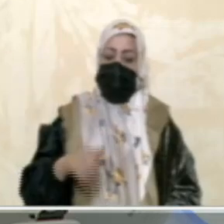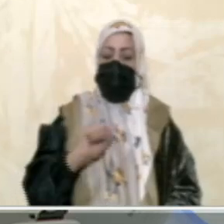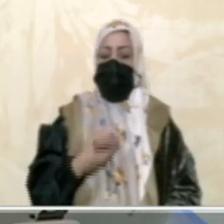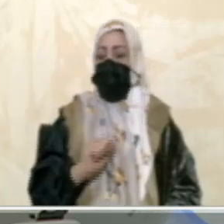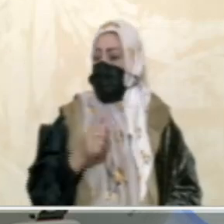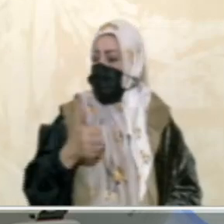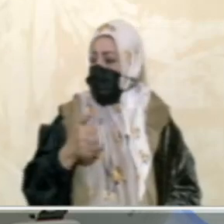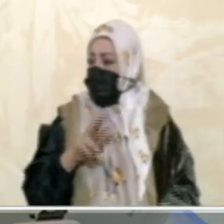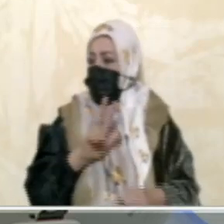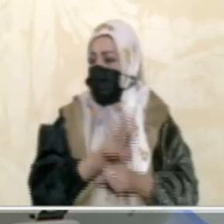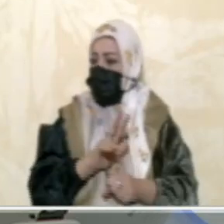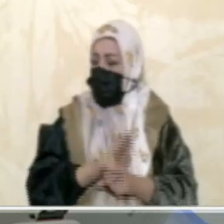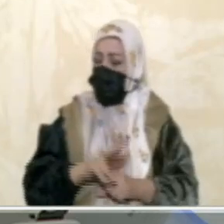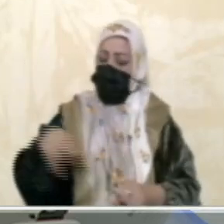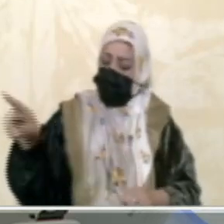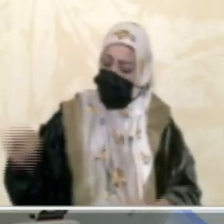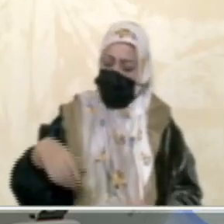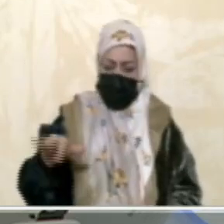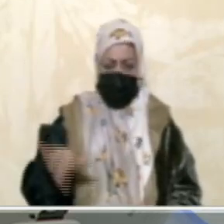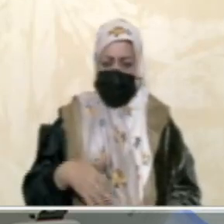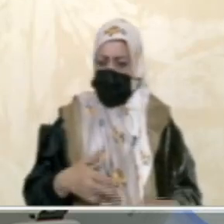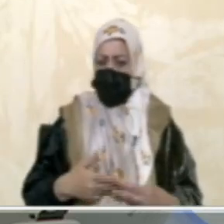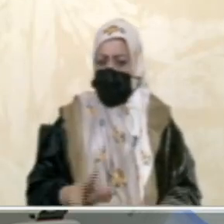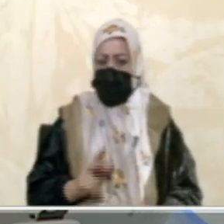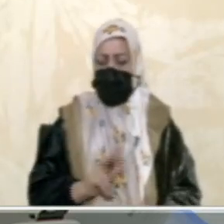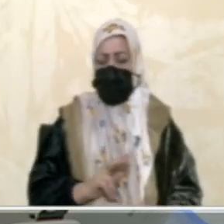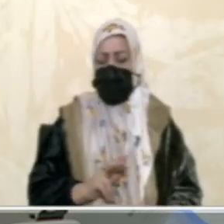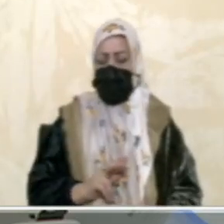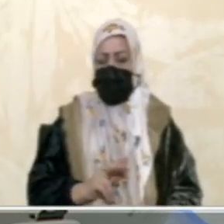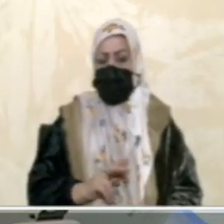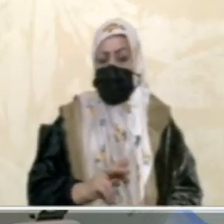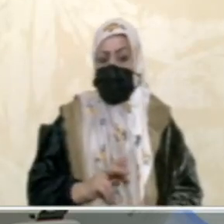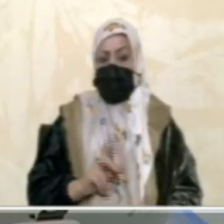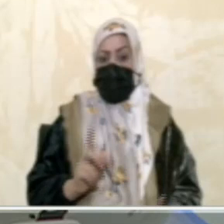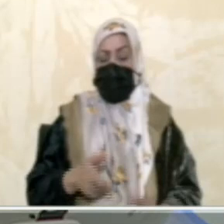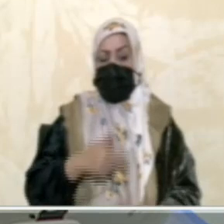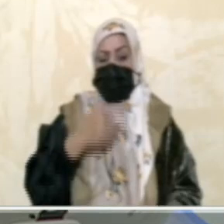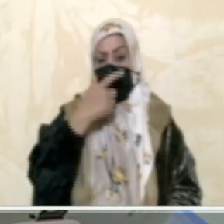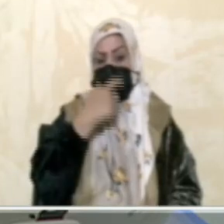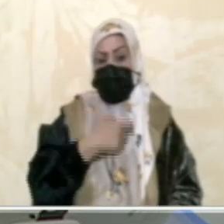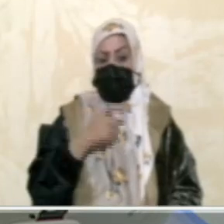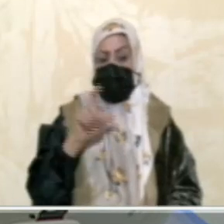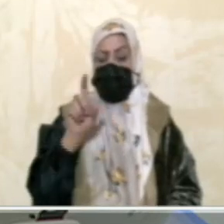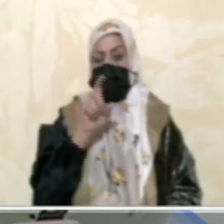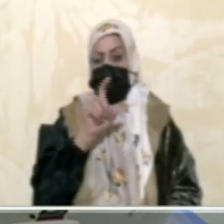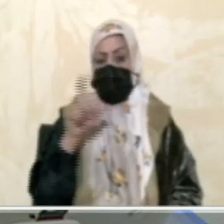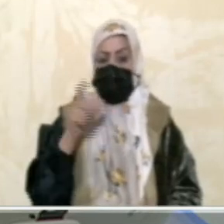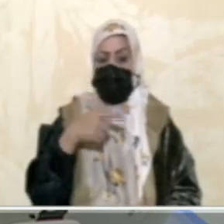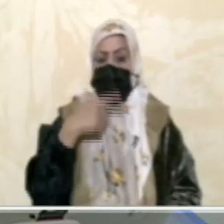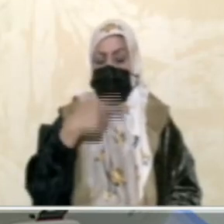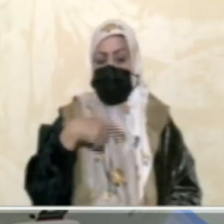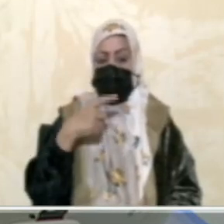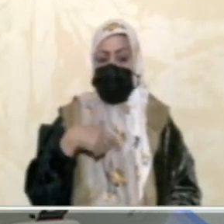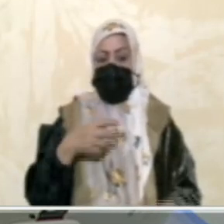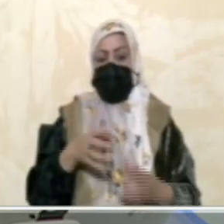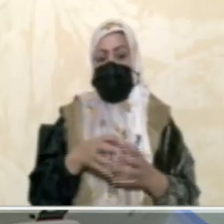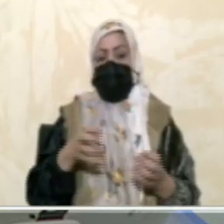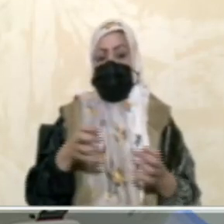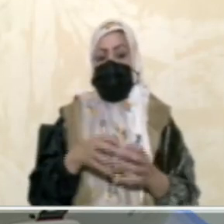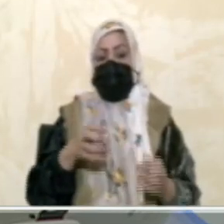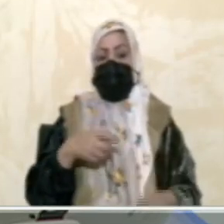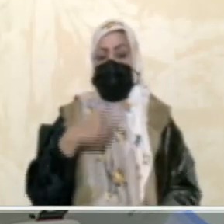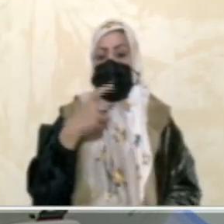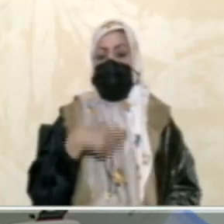قريبا منه في صحيح مسلم وفسر العلماء هذا الحديث ان الانسان اذا